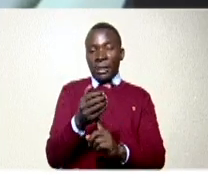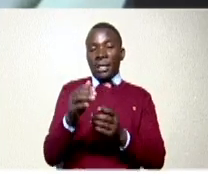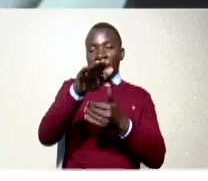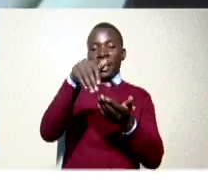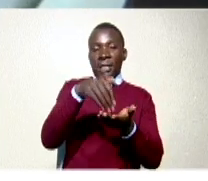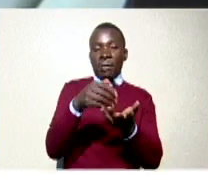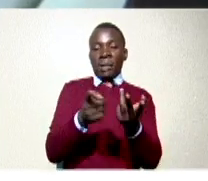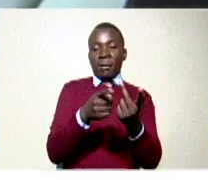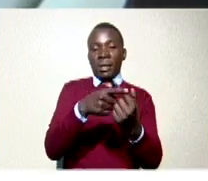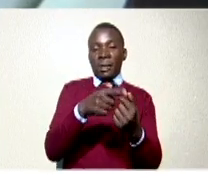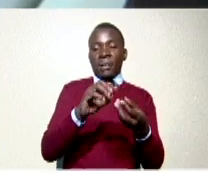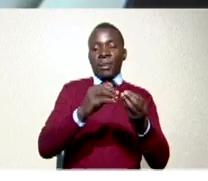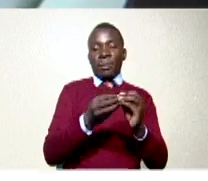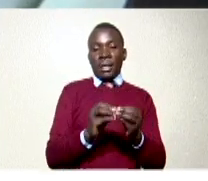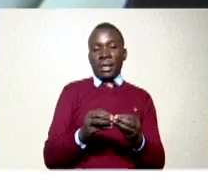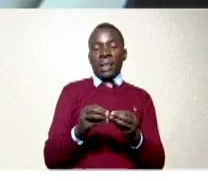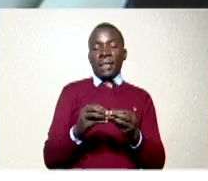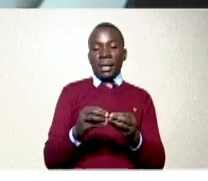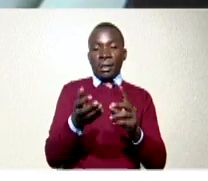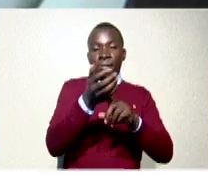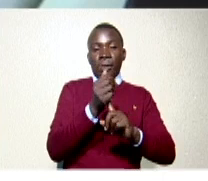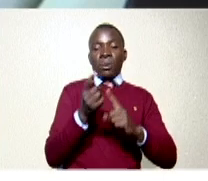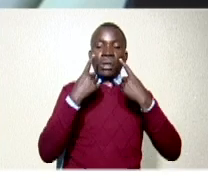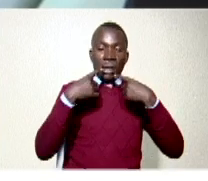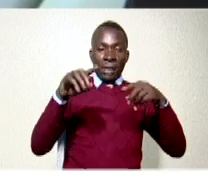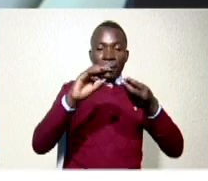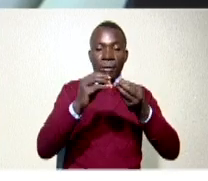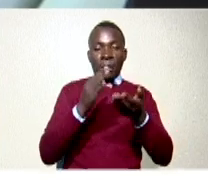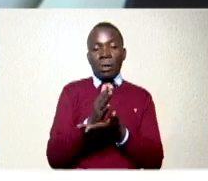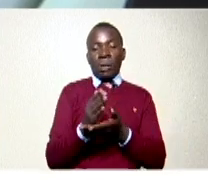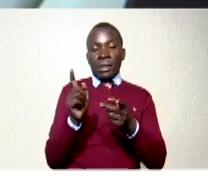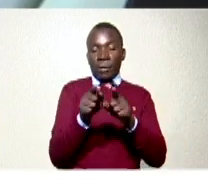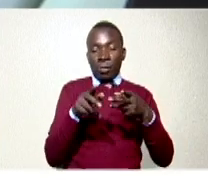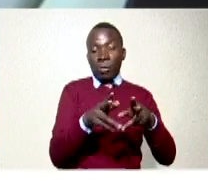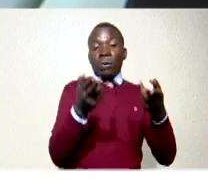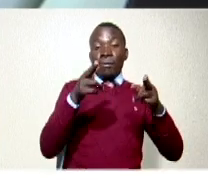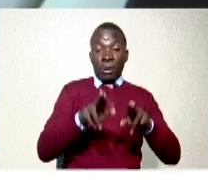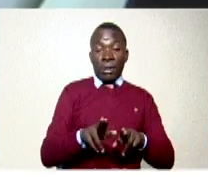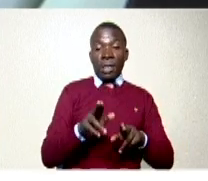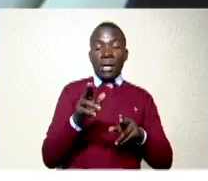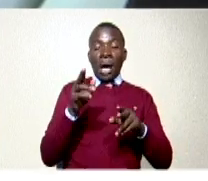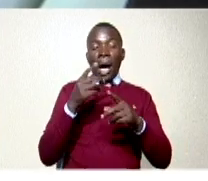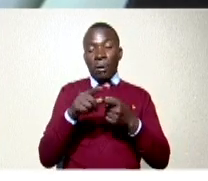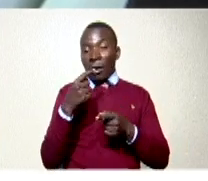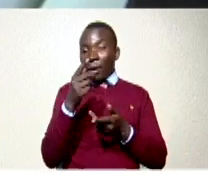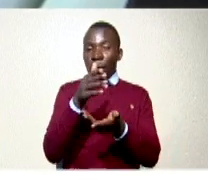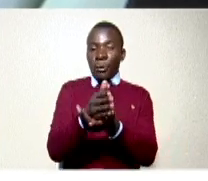n'icyo kizatangaza umubare nyawo uko byagenze, ariko navuga yuko ibirebye biracyagenda neza kuko